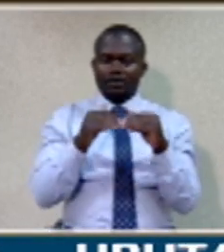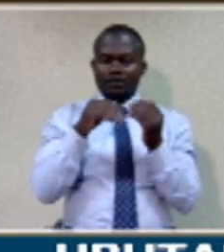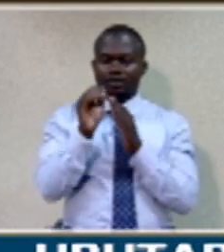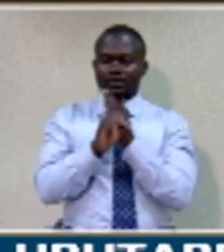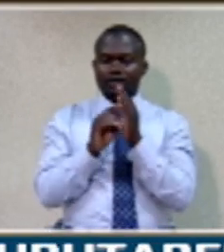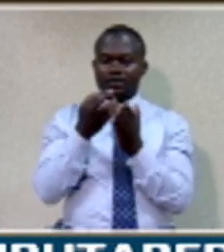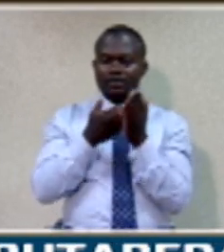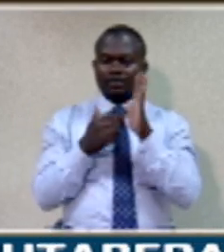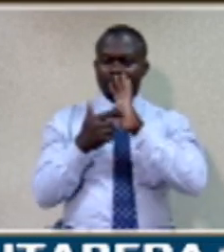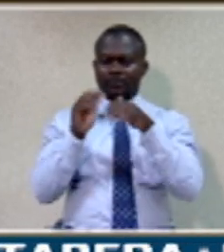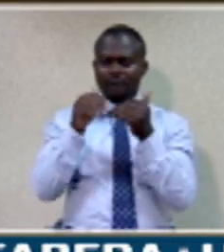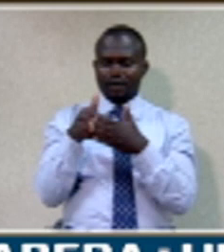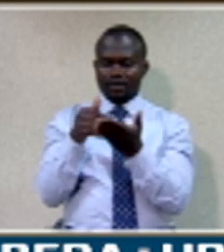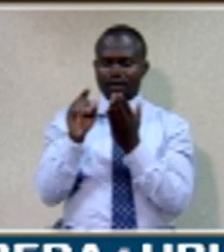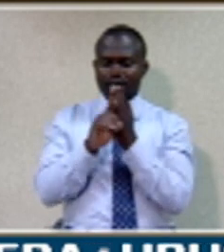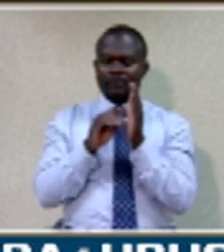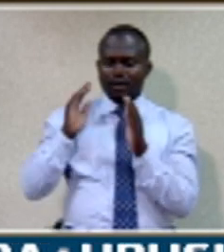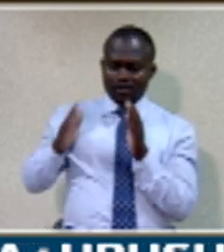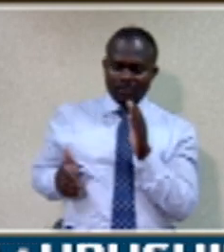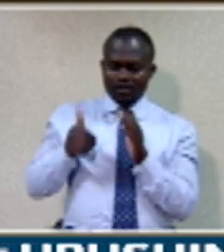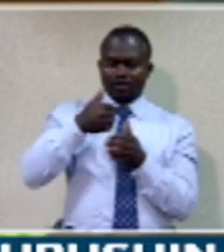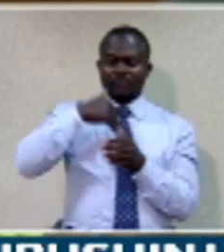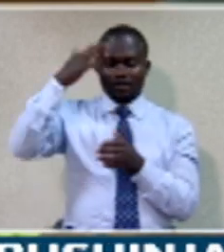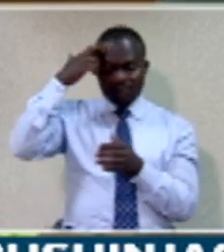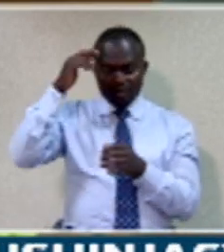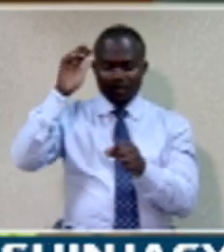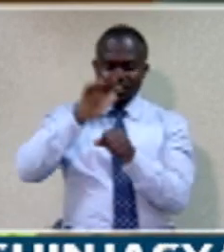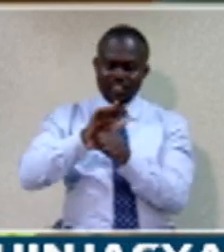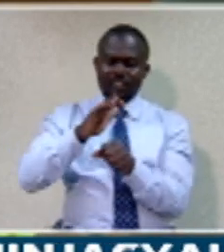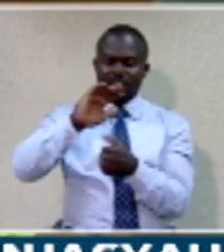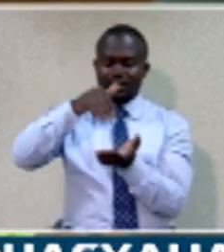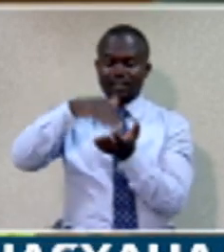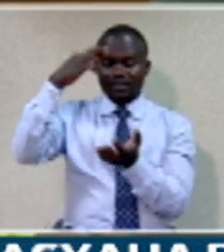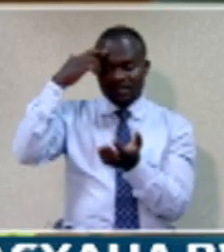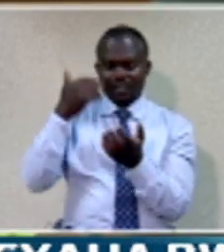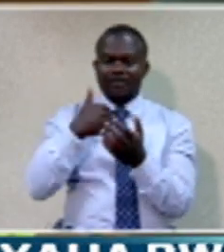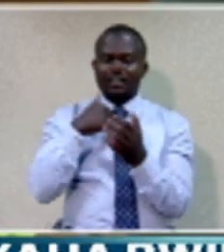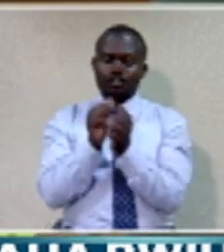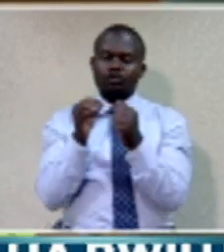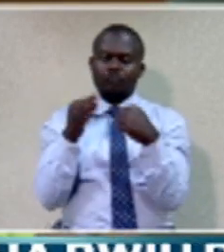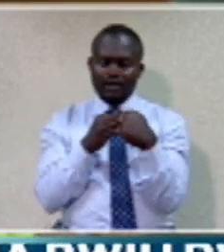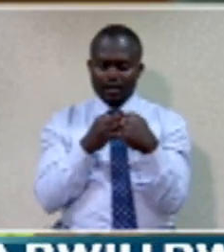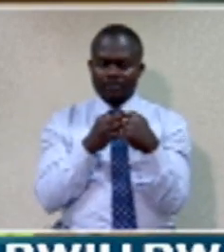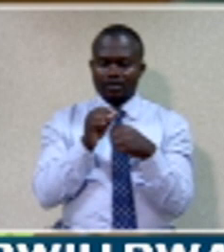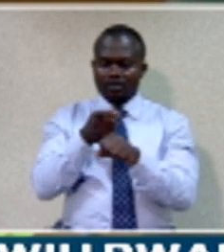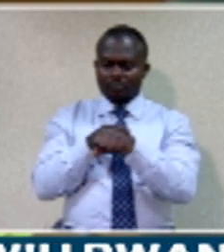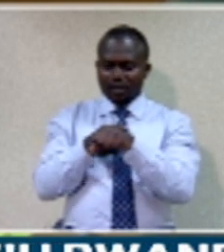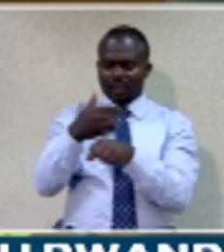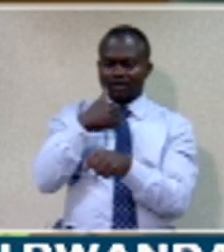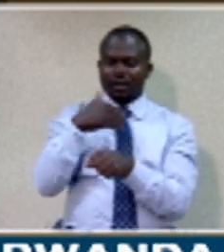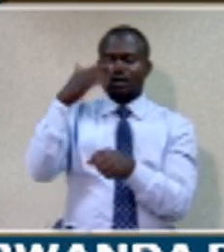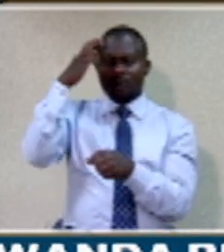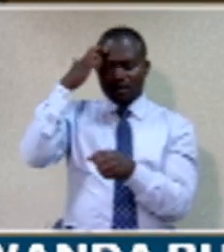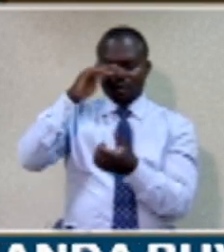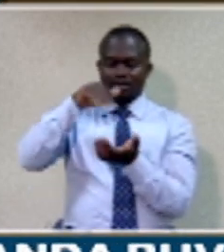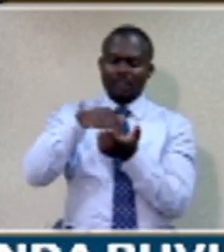n'uturere. Iyi raporo igaragaza ko akarere ka Huye ariho gafite inzibutso nyinshi, ugafite inzibutso 18 naho akamusanze kakagira urwibutso